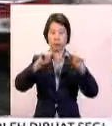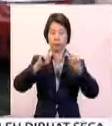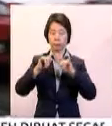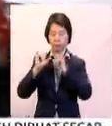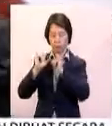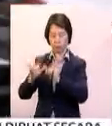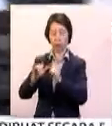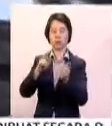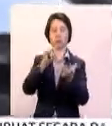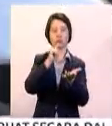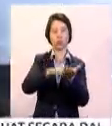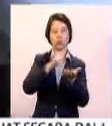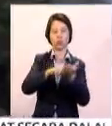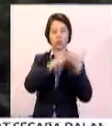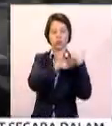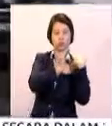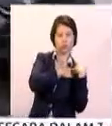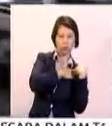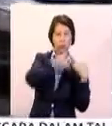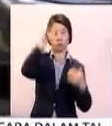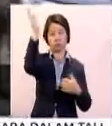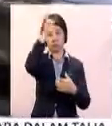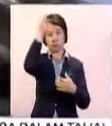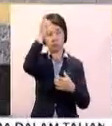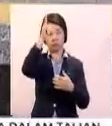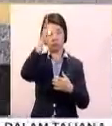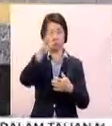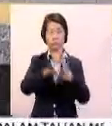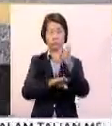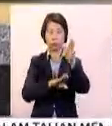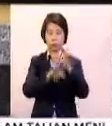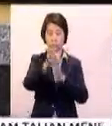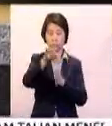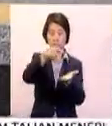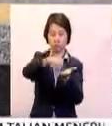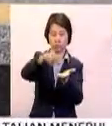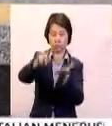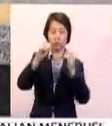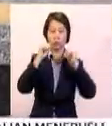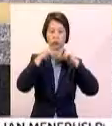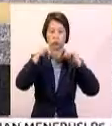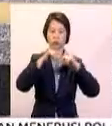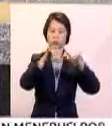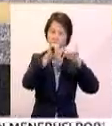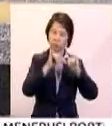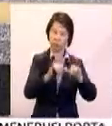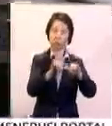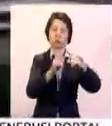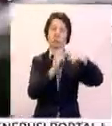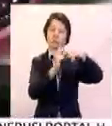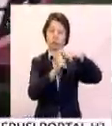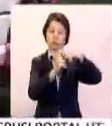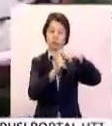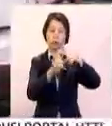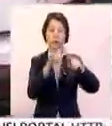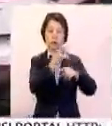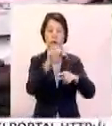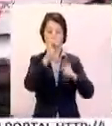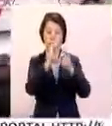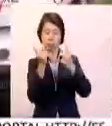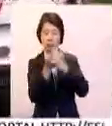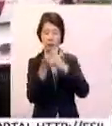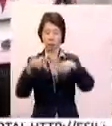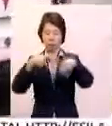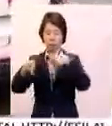dikekang hutang yang ditanggung kerajaan pertumbuhan perbelanjaan swasta dijangka kekal positif didorong keadaan